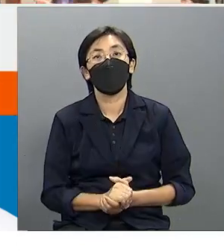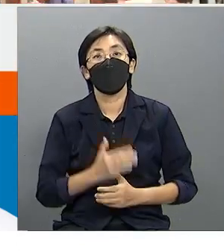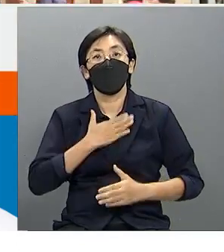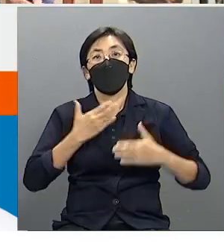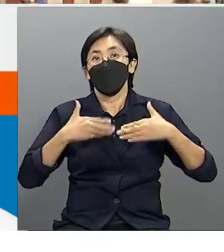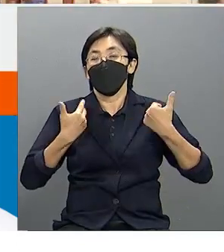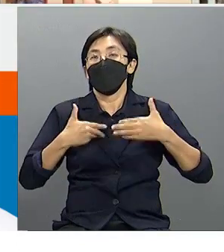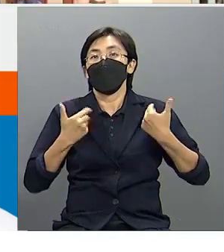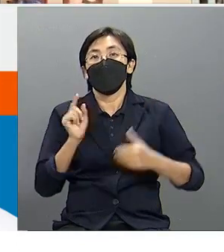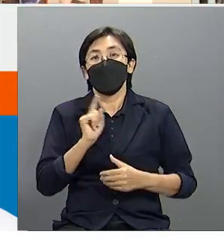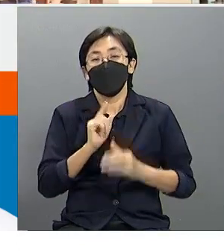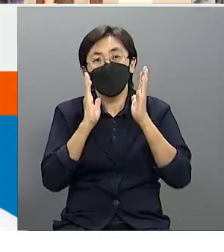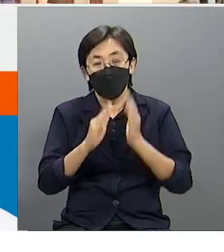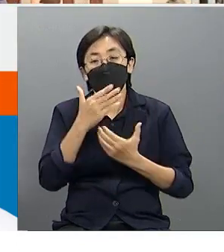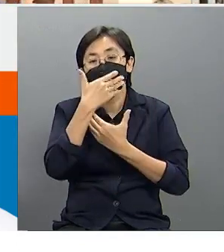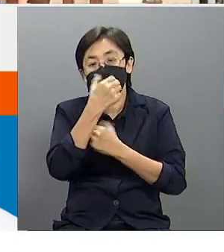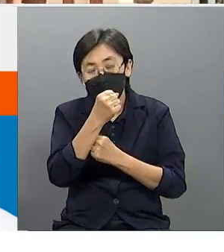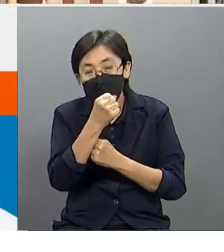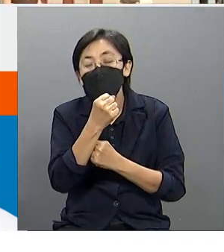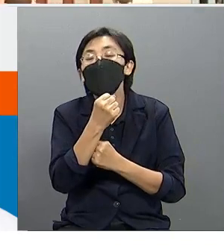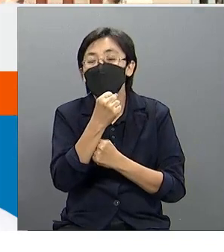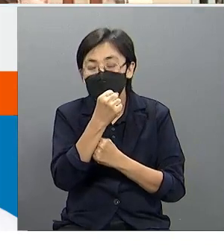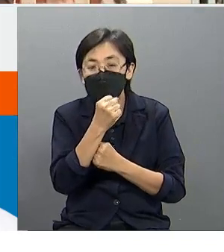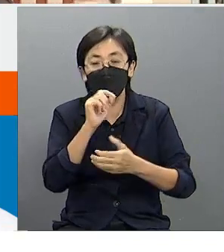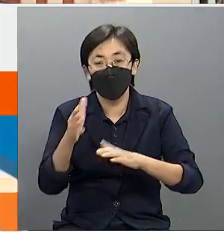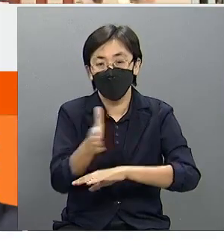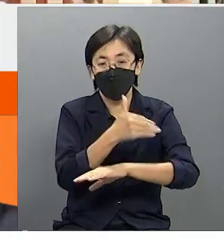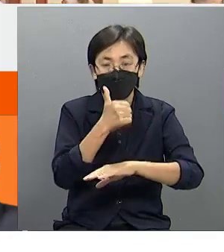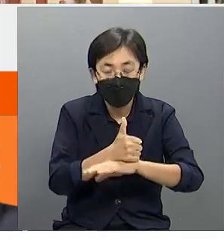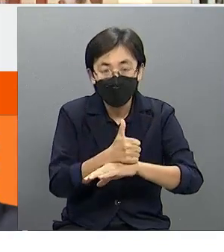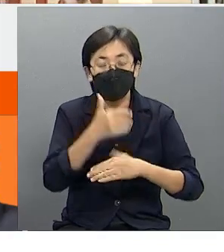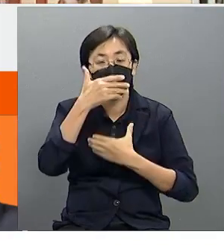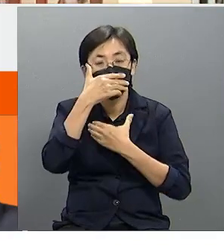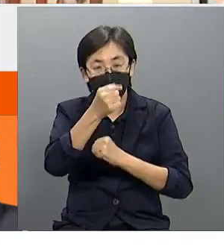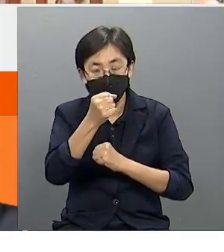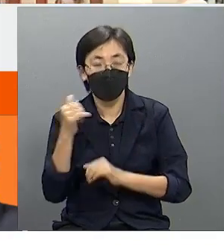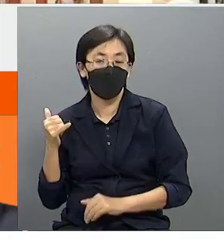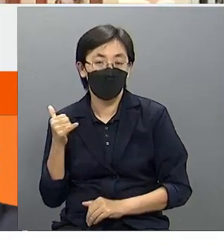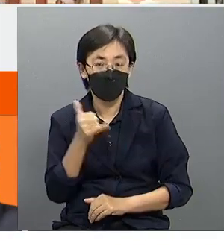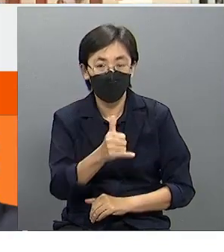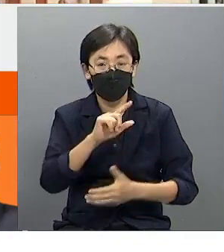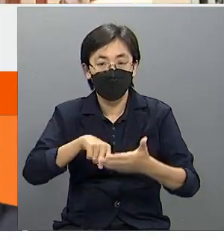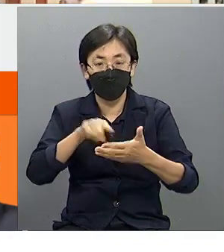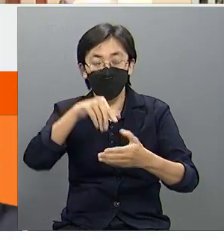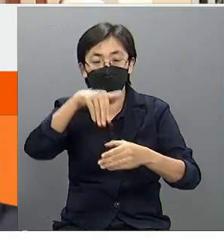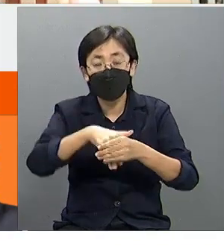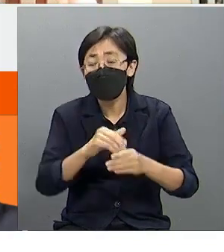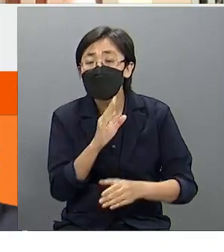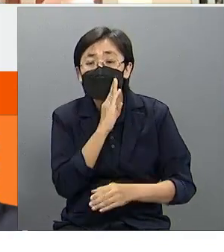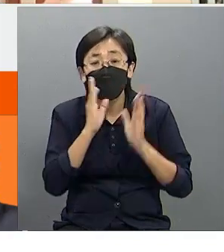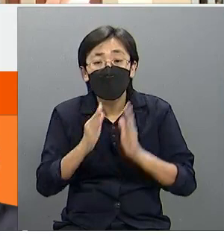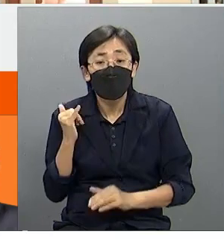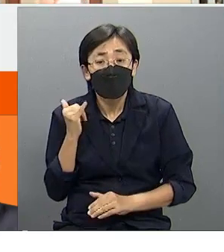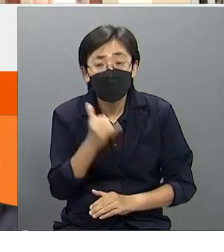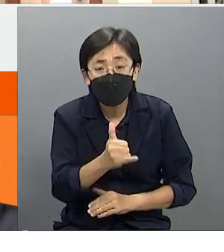จสนใจบ้านสนใจเมืองสนใจการเมืองสนใจการที่จะมาเลือกตั้งเพราะว่าถ้าเกิดไม่มีคนเหล่านี้แล้วเนี่ย